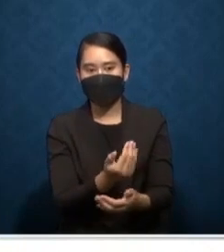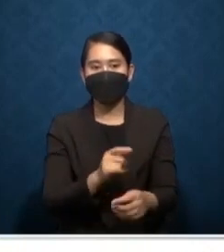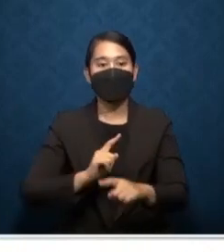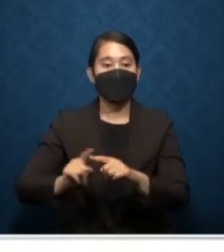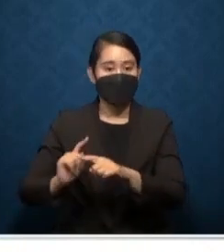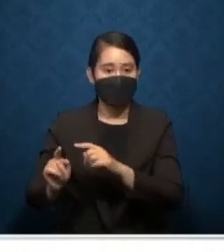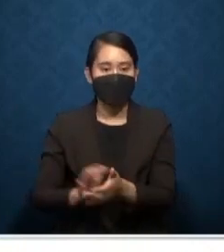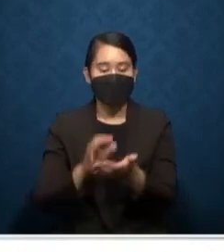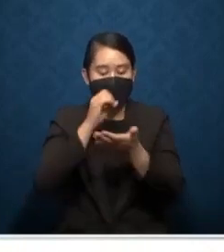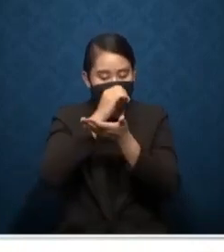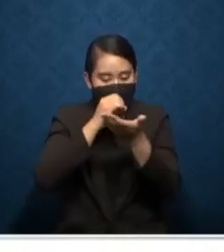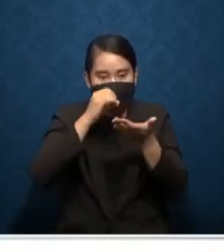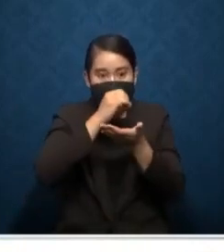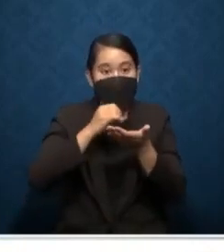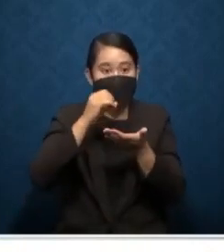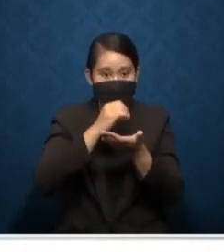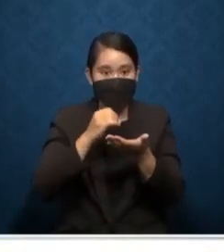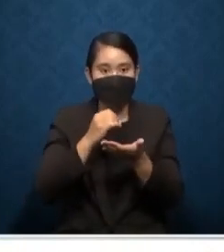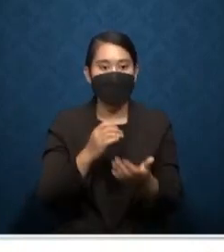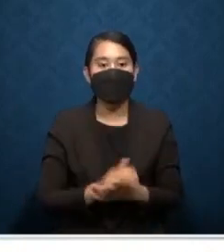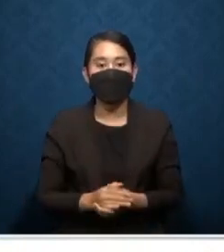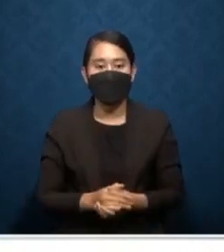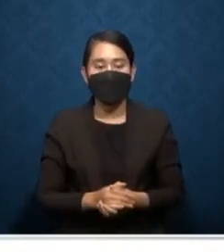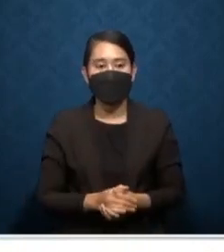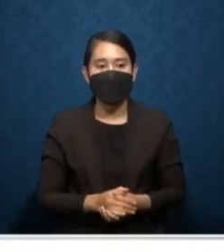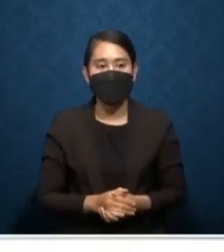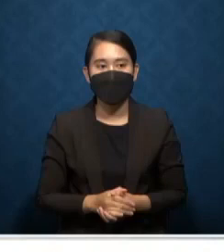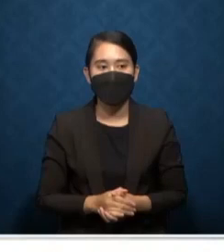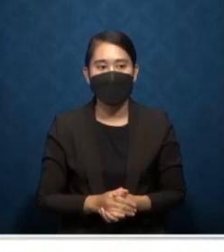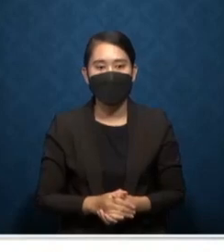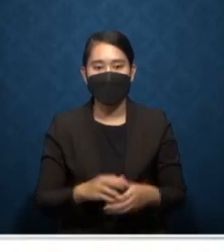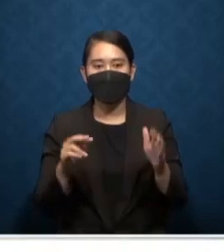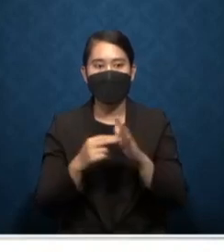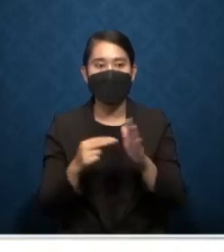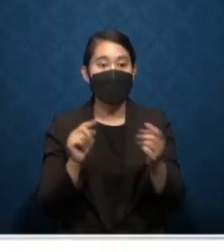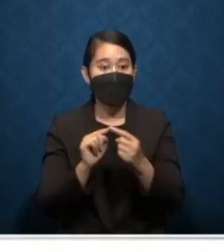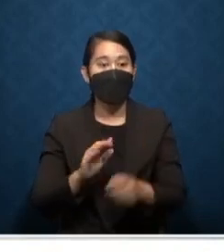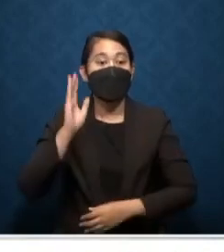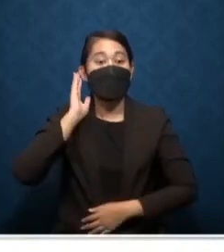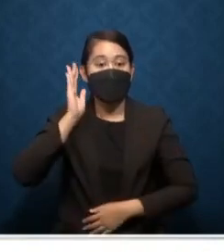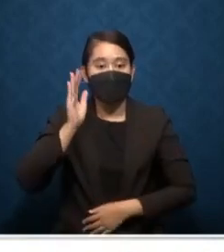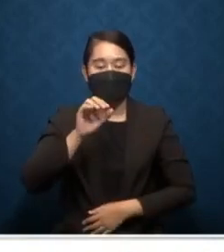7. ยาเสติดรายใหญ่5. คพวกนี้เช่น สมคิดพุ่มพวง5.